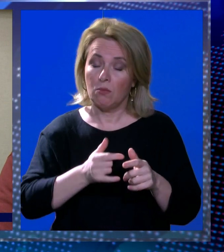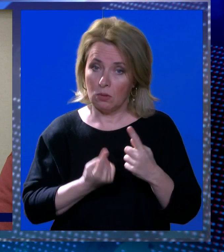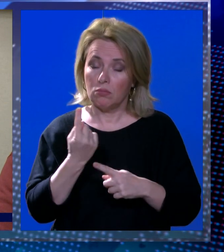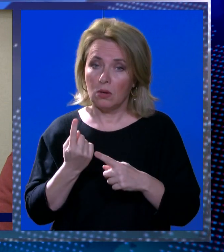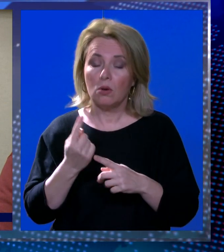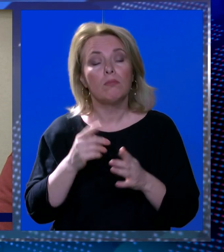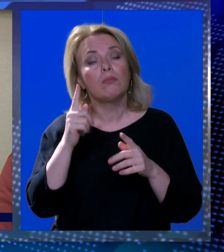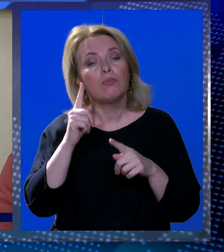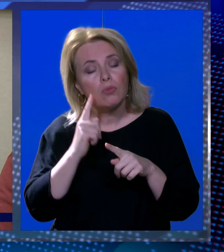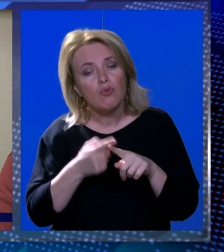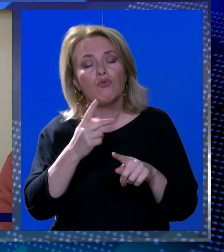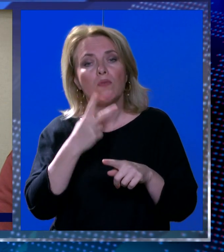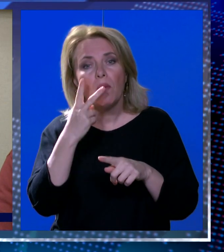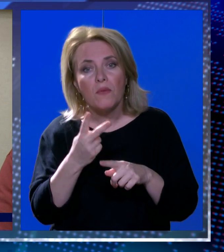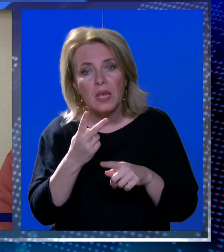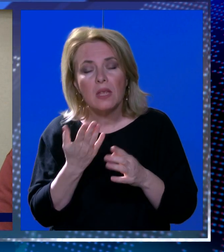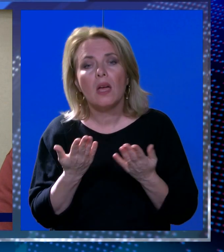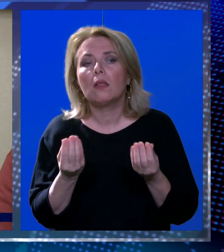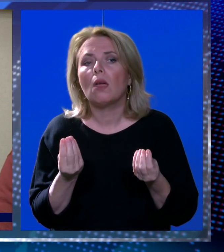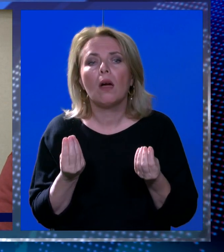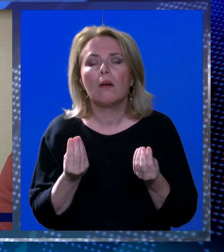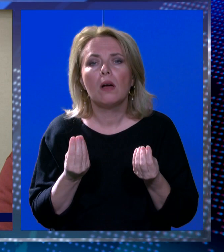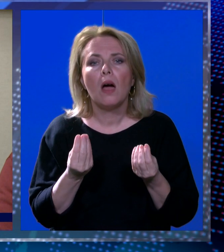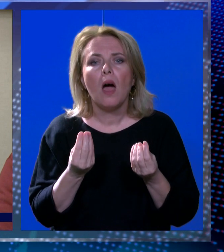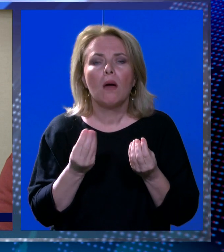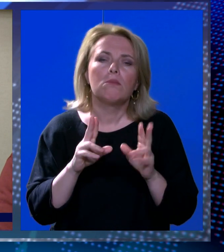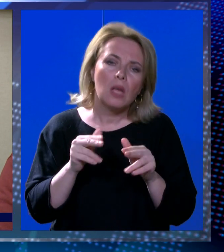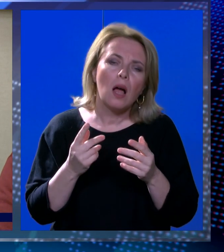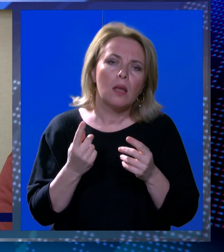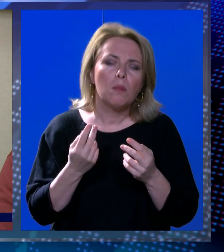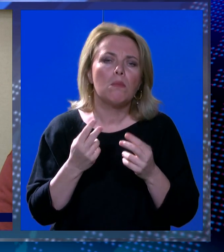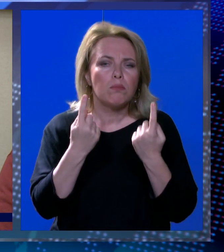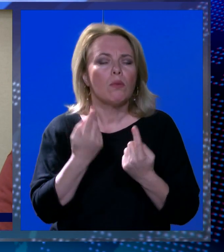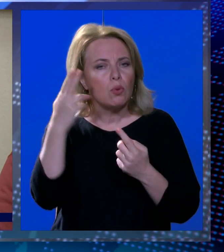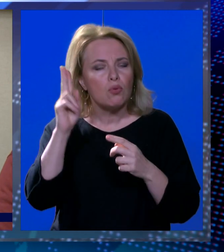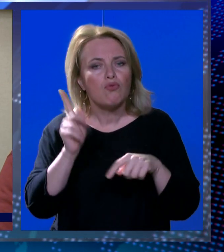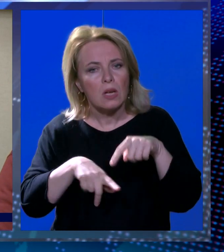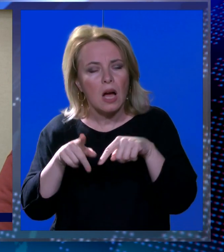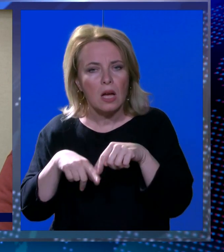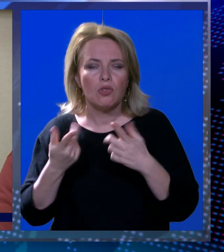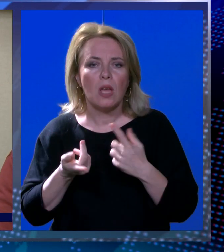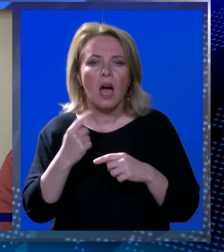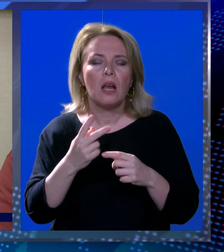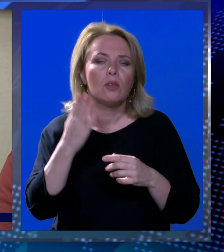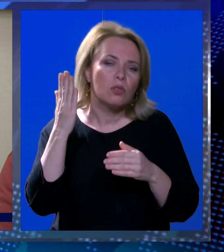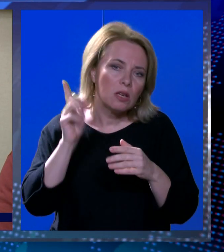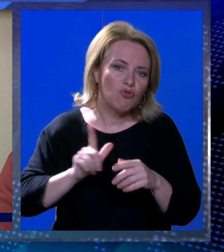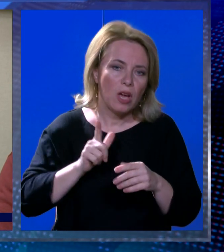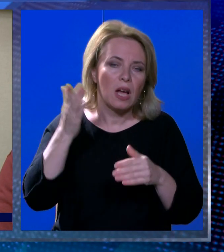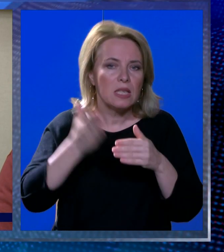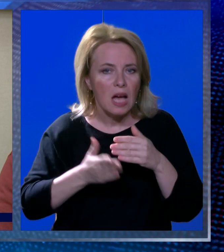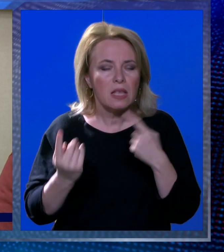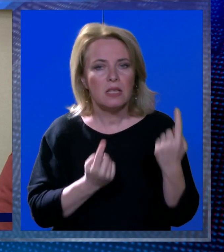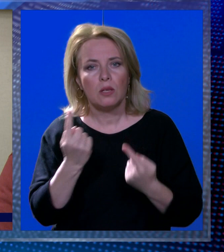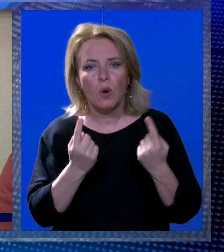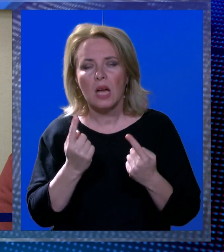dogoditi, ćemo vidjeti o eventualnim penalizacijama, sankcijama i tako dalje, ali to uvijek se čeka